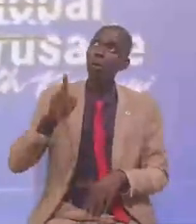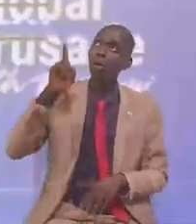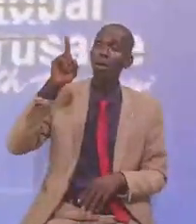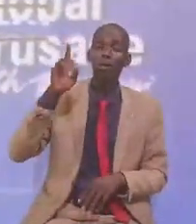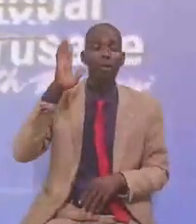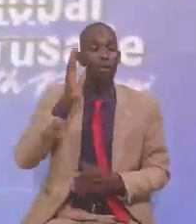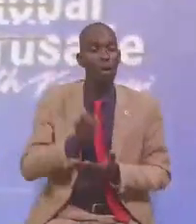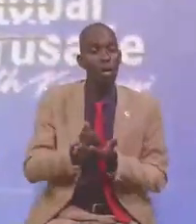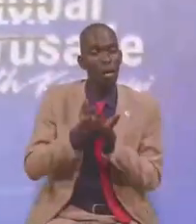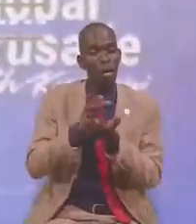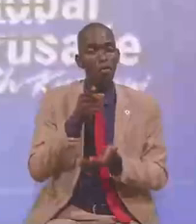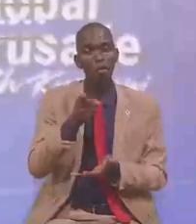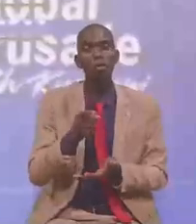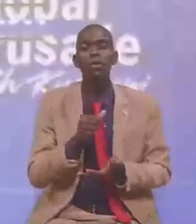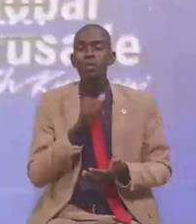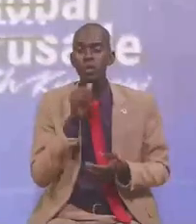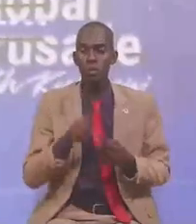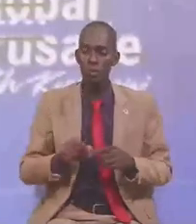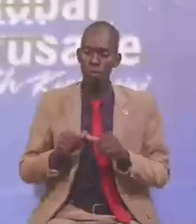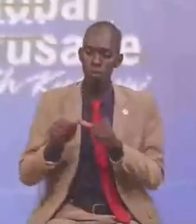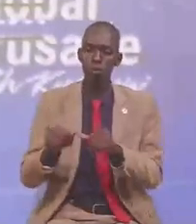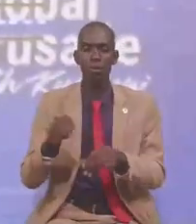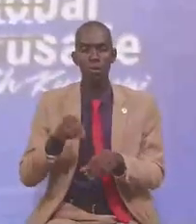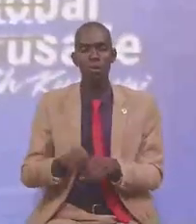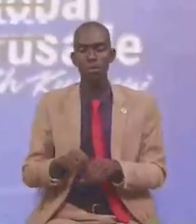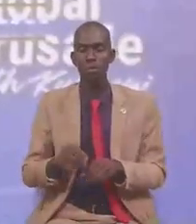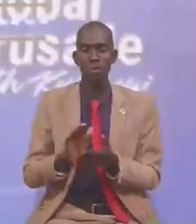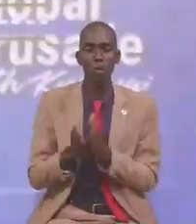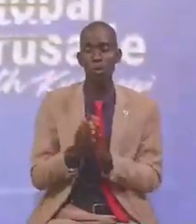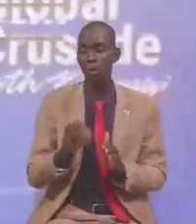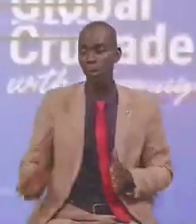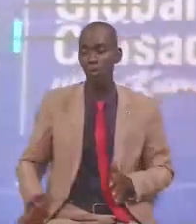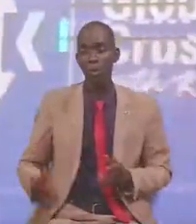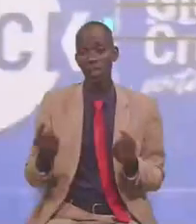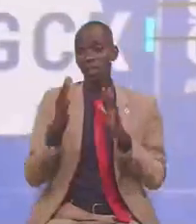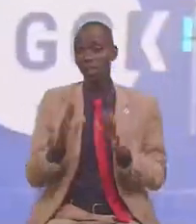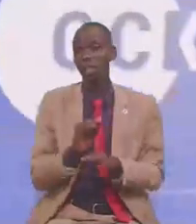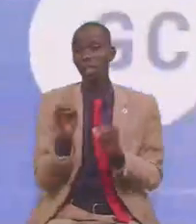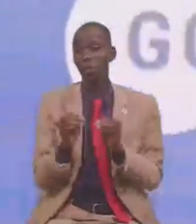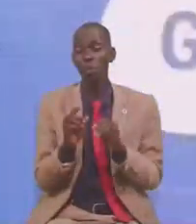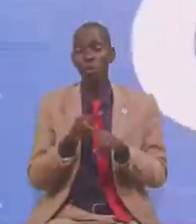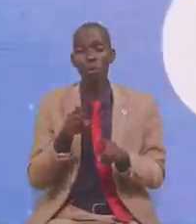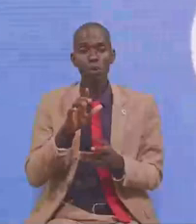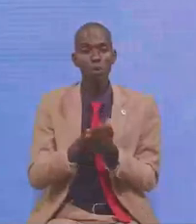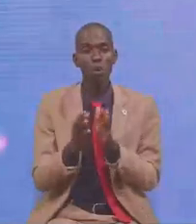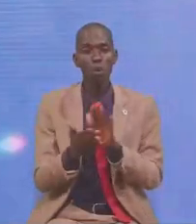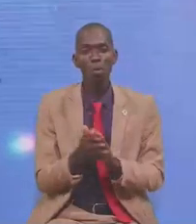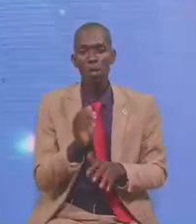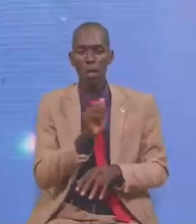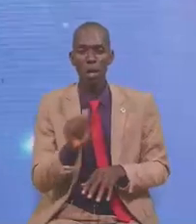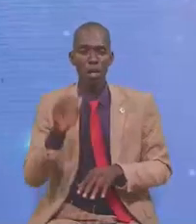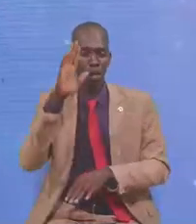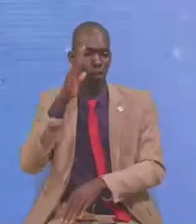croire en lui va t'aider à ne plus rester pécheur, mais tu vas devenir un